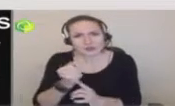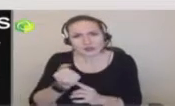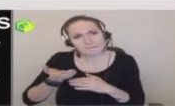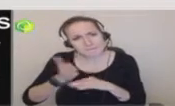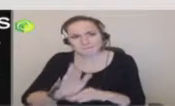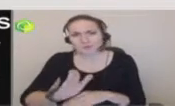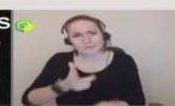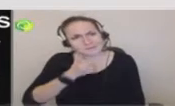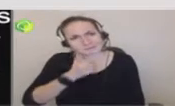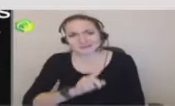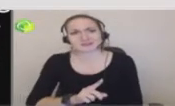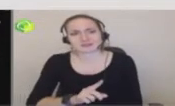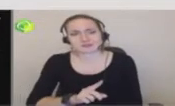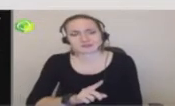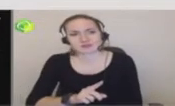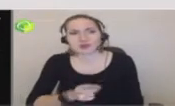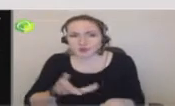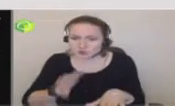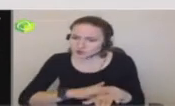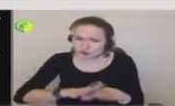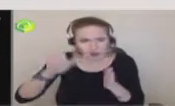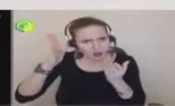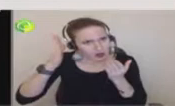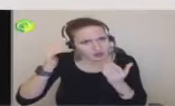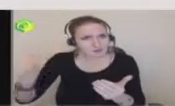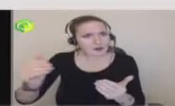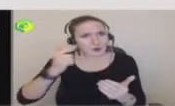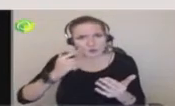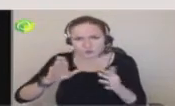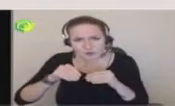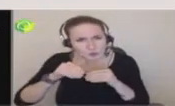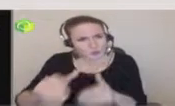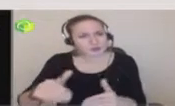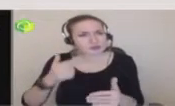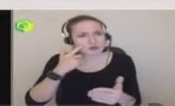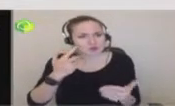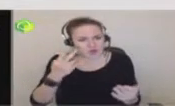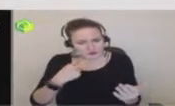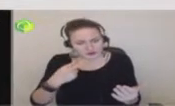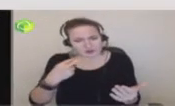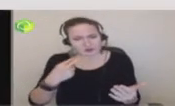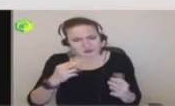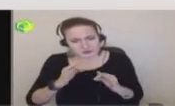fallait le vivre avec espérance et avec beaucoup d'humilité parce que c'est